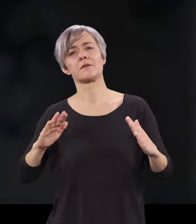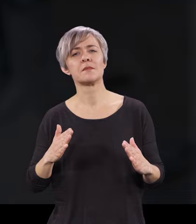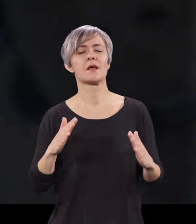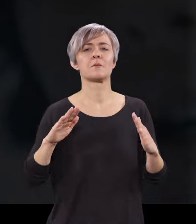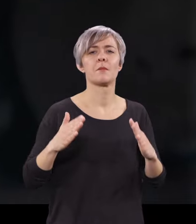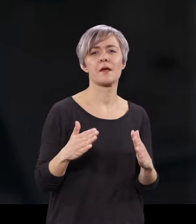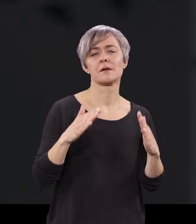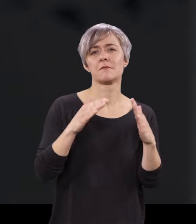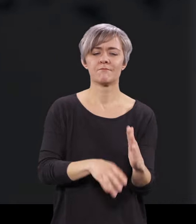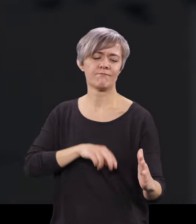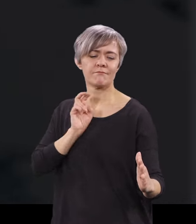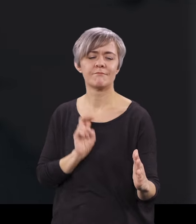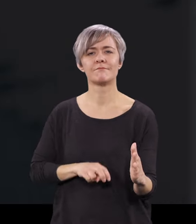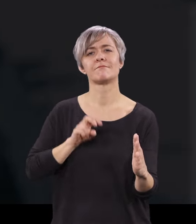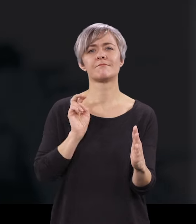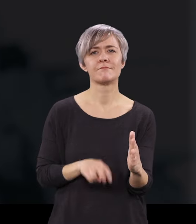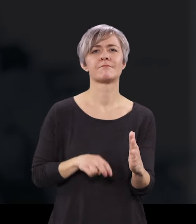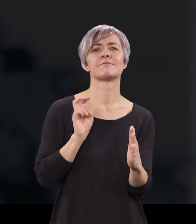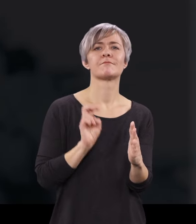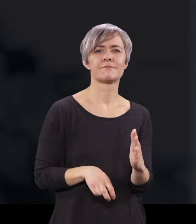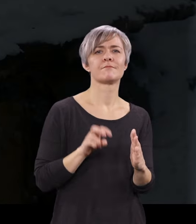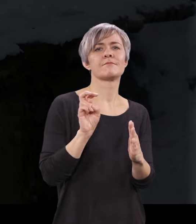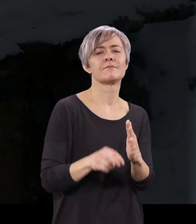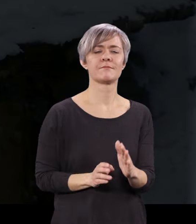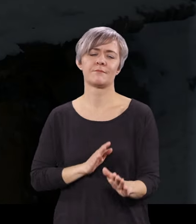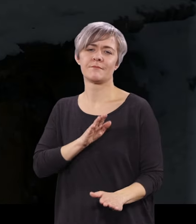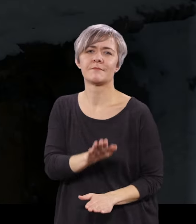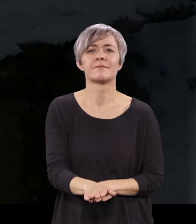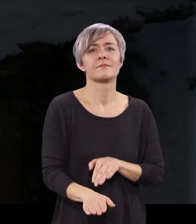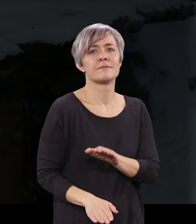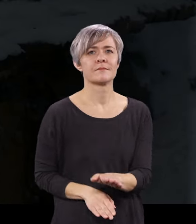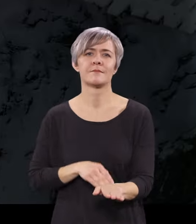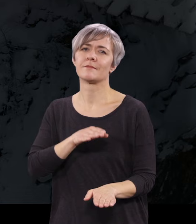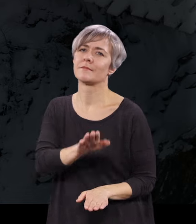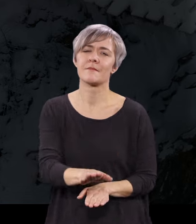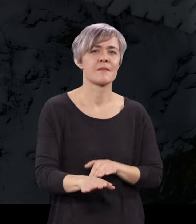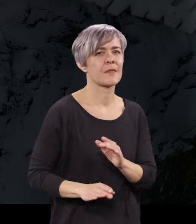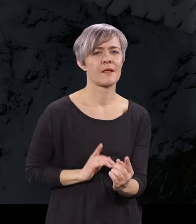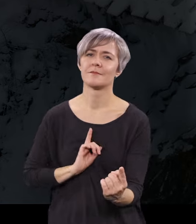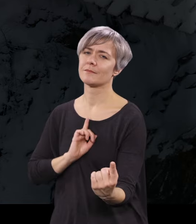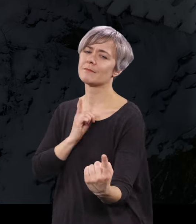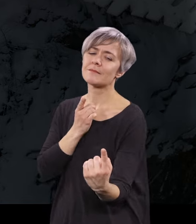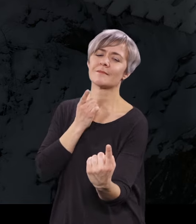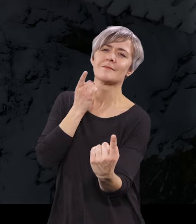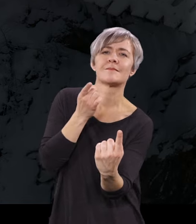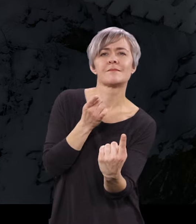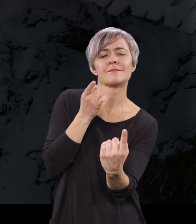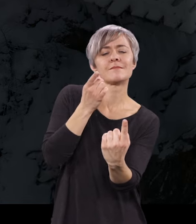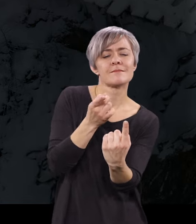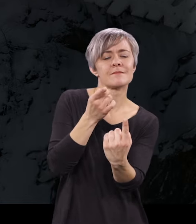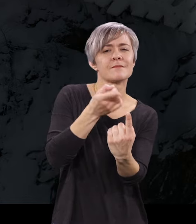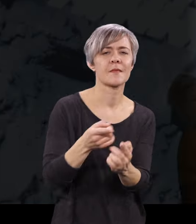Schritt für Schritt, den Berg da rauf, Tritt für Tritt, lass